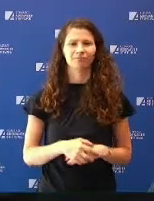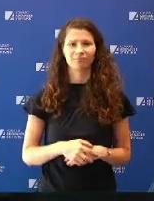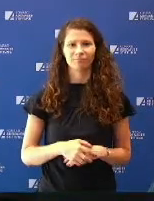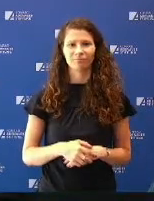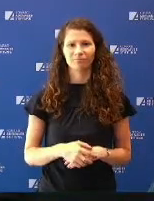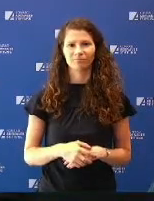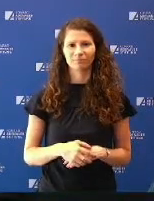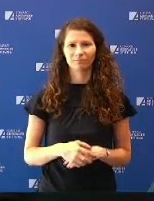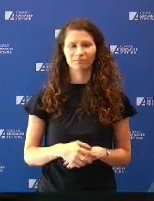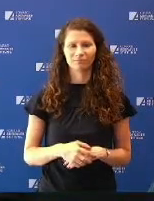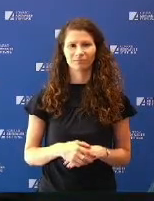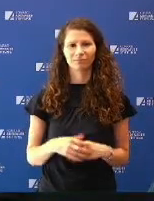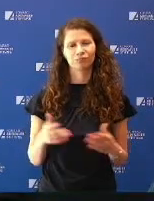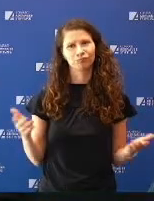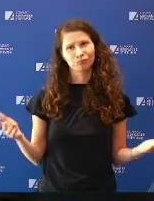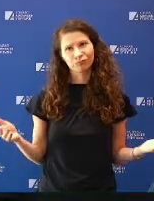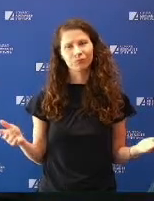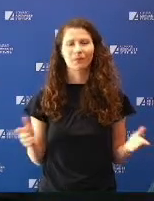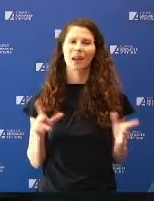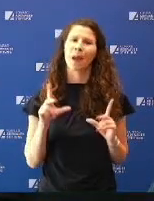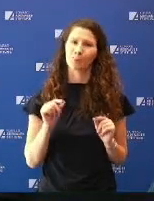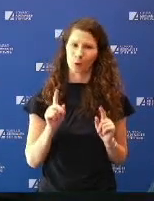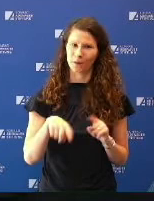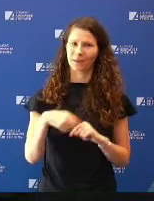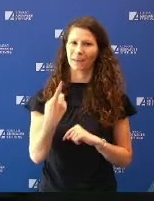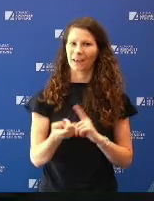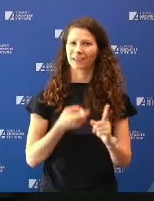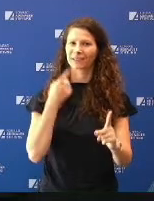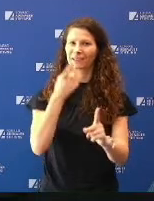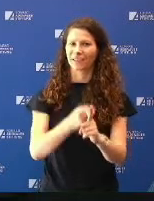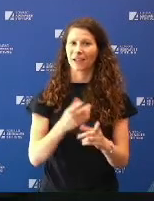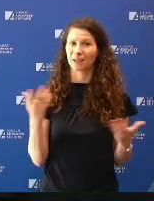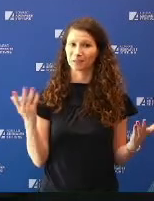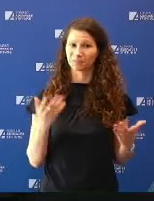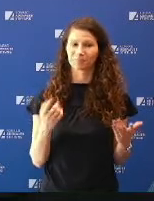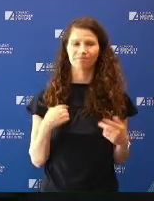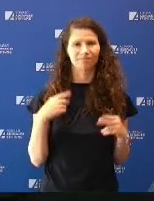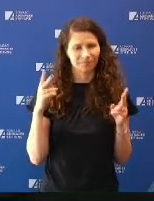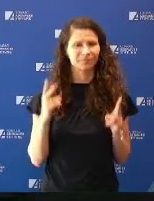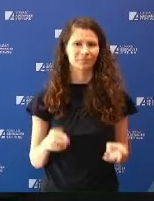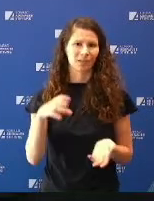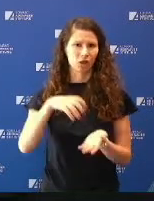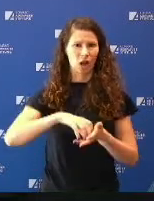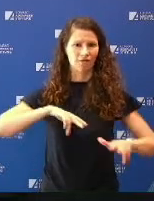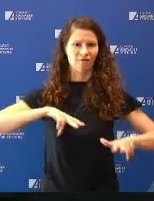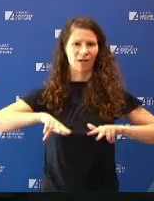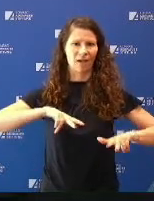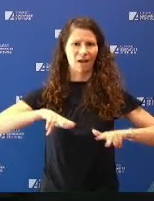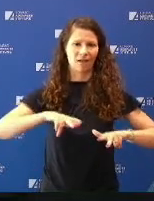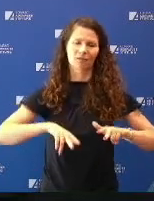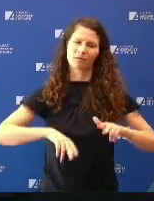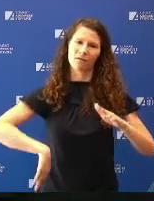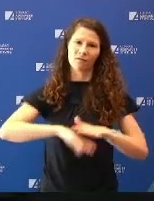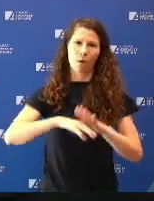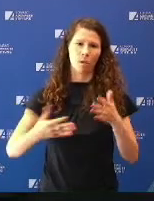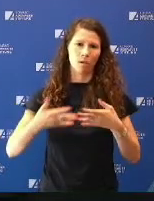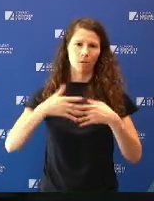sozusagen das nächste Ziel natürlich, dass man, richtig im Stadtverkehr mitfahren kann, muss irgendwie